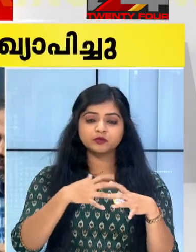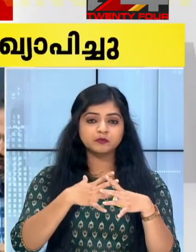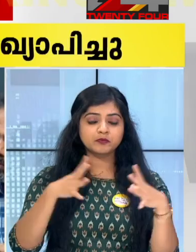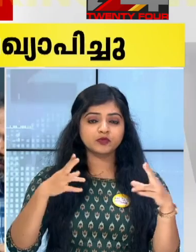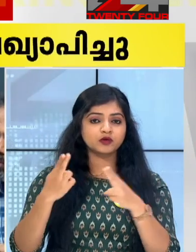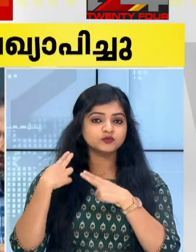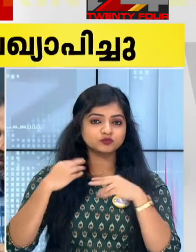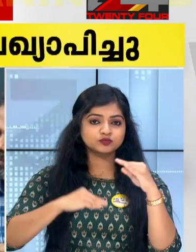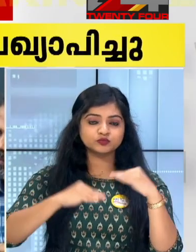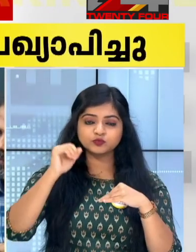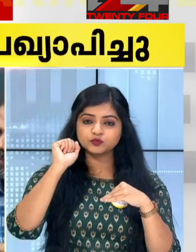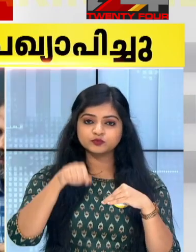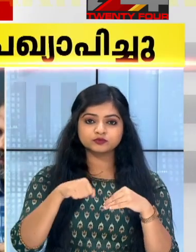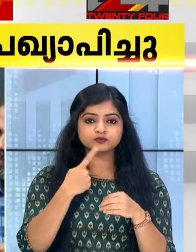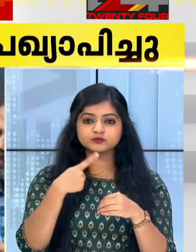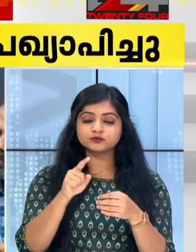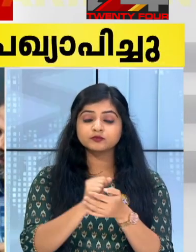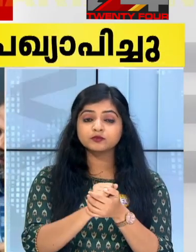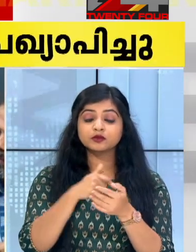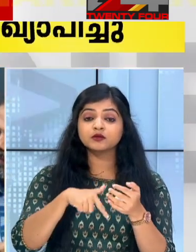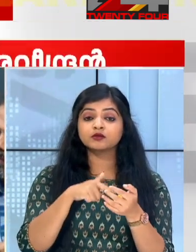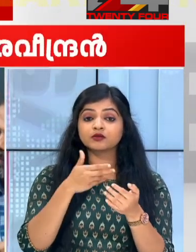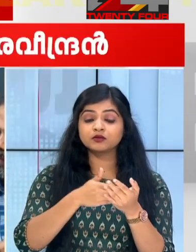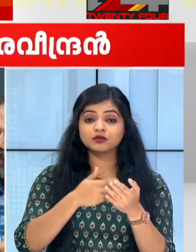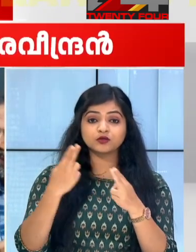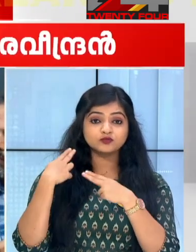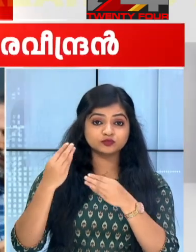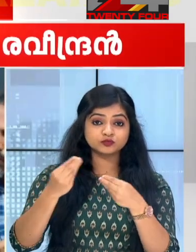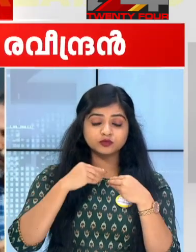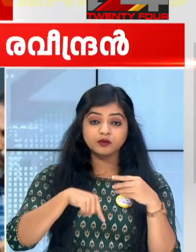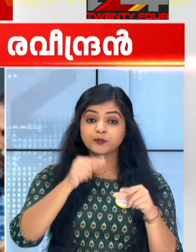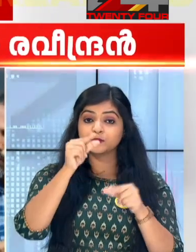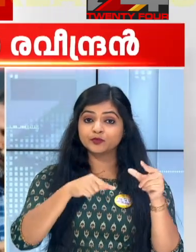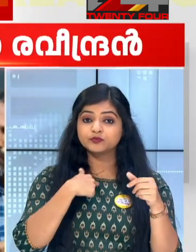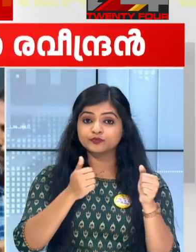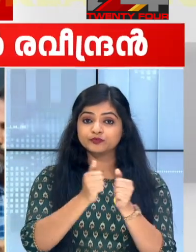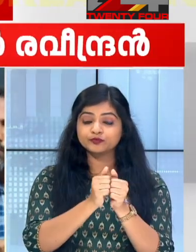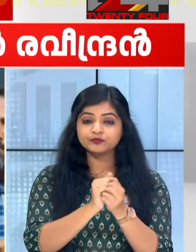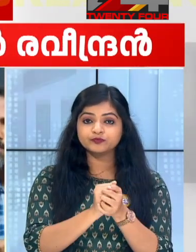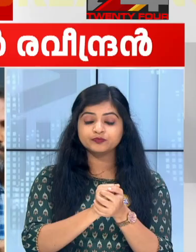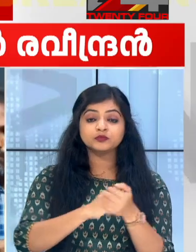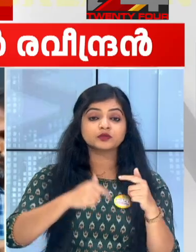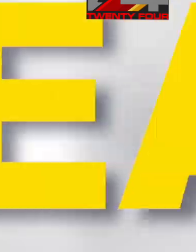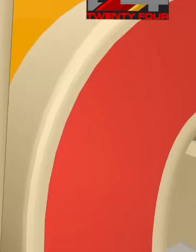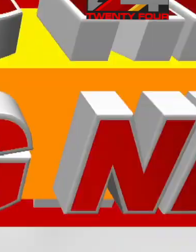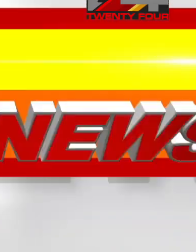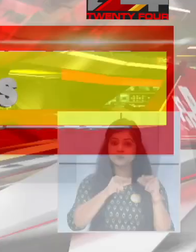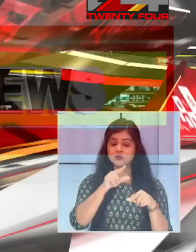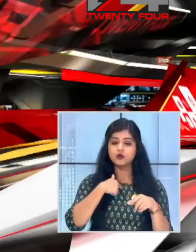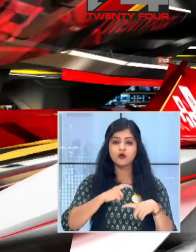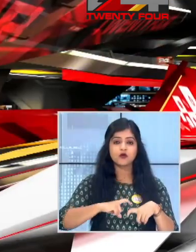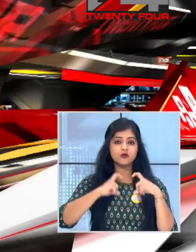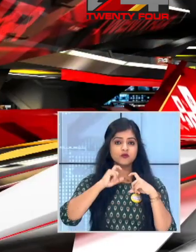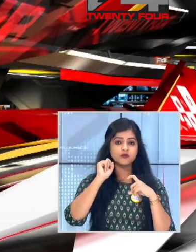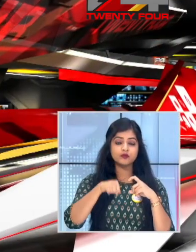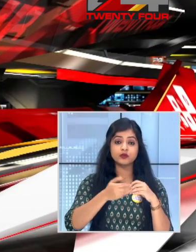പറഞ്ഞ പോലെ ആ ഉത്തരവാദിത്തവും വെല്ലുവിളിയും ജനങ്ങളുമായുള്ള ബന്ധം കൊണ്ട് തിരുവനന്തപുരത്തെ വോട്ടർമാരിൽ ആത്മവിശ്വാസം പ്രകടിപ്പിക്കുകയാണ് പന്ന്യൻ രവീന്ദ്രൻ. മുമ്പ്